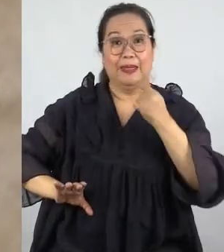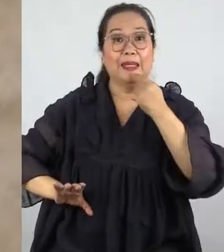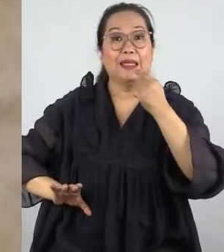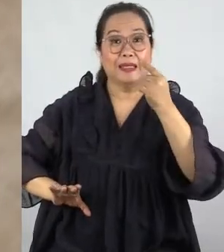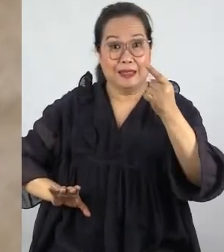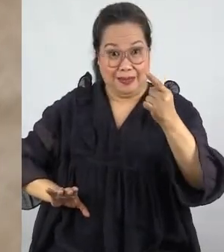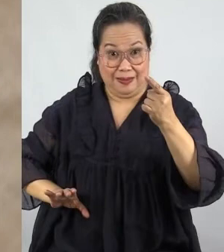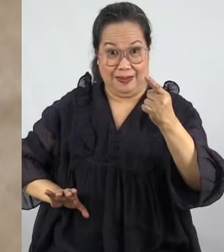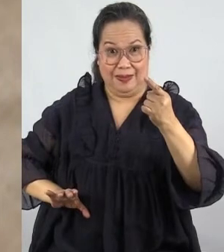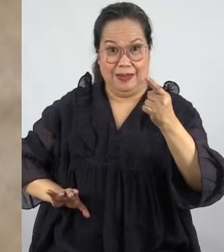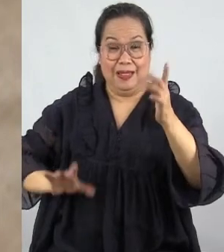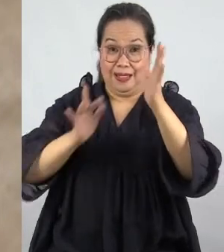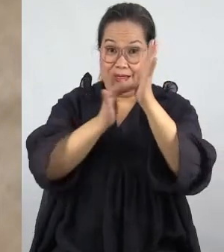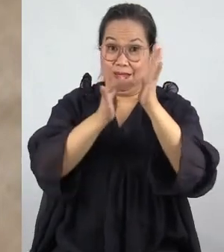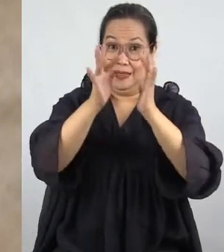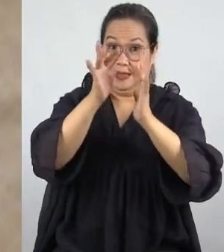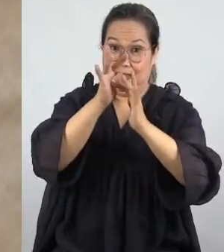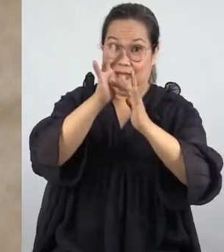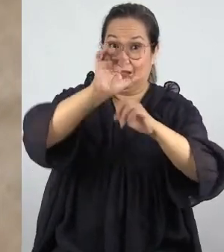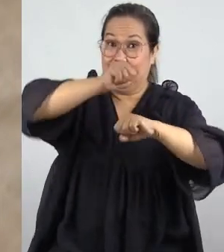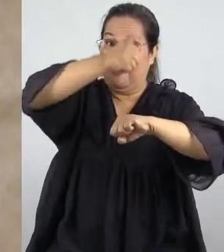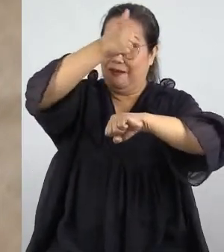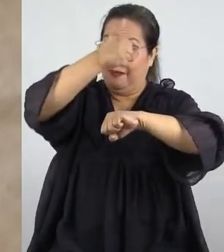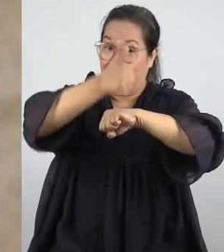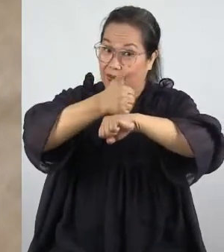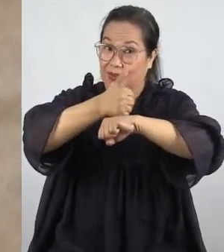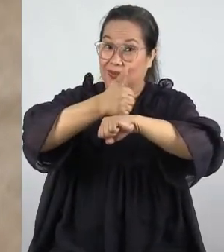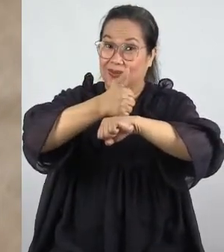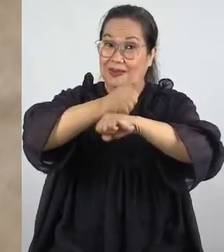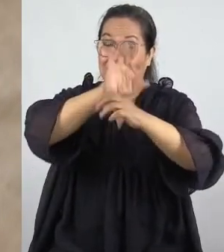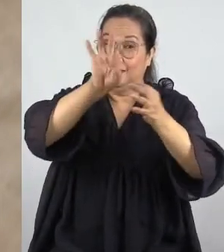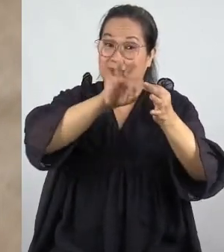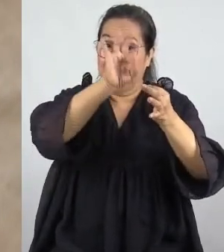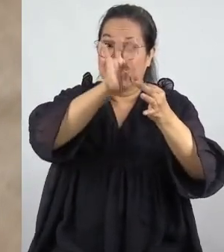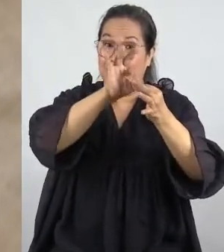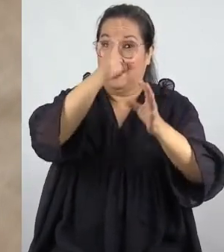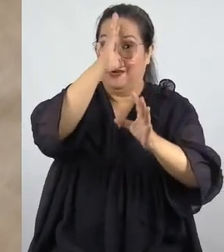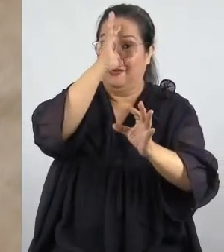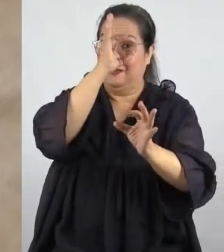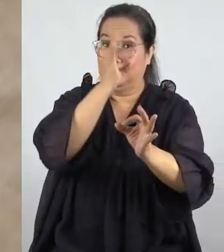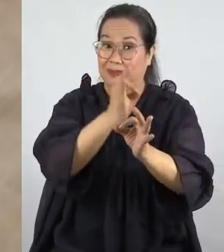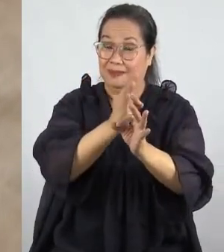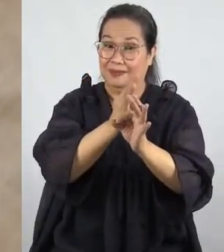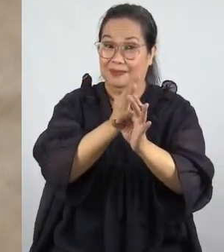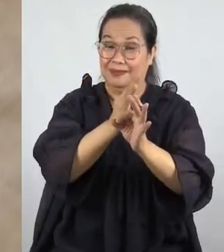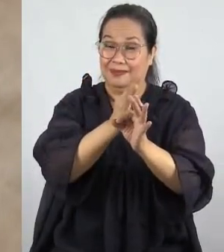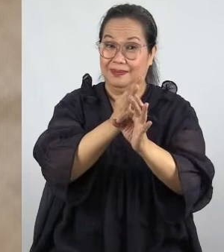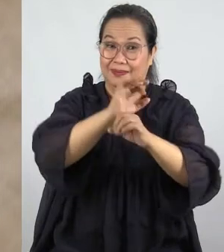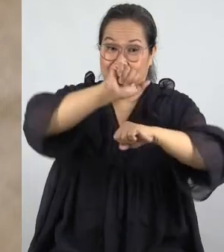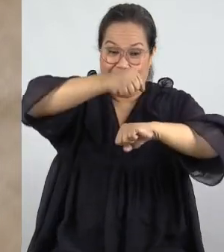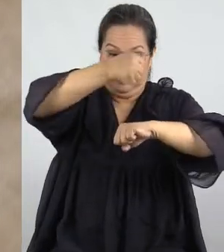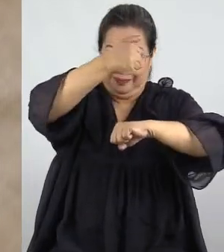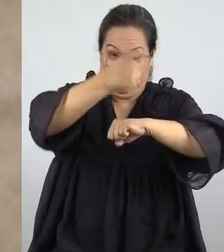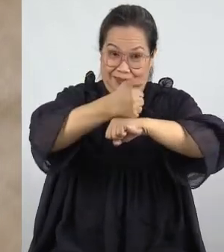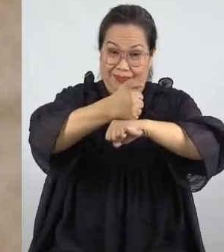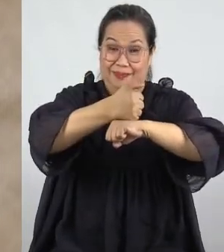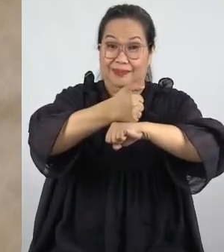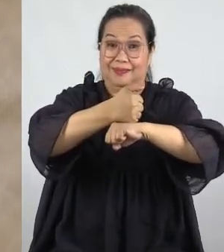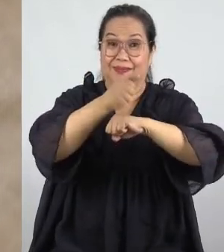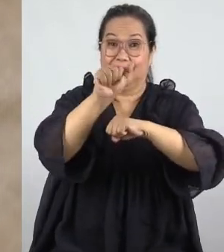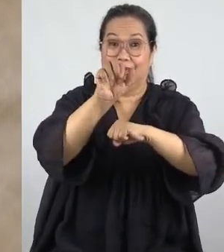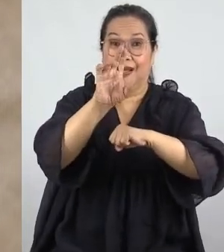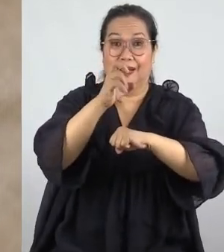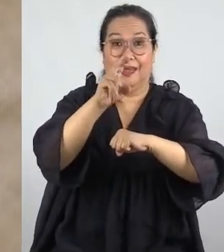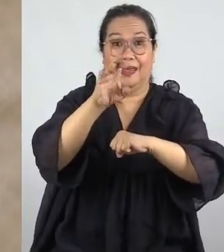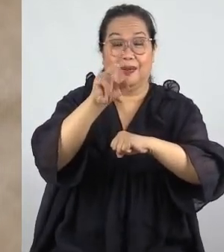niya, si Kristo ang founder and perfecter of our faith. Yung salitang founder ay archegos, ang ibig